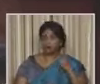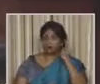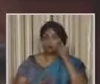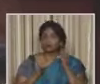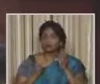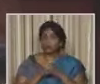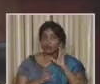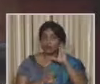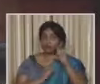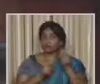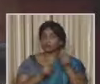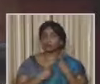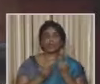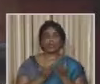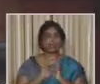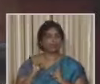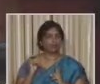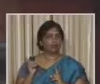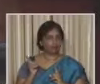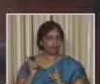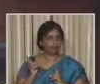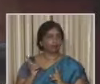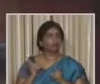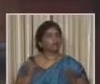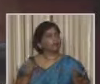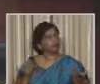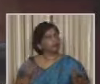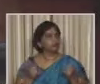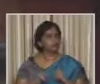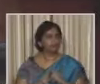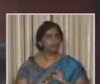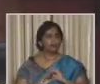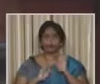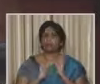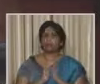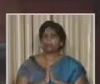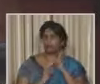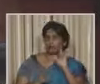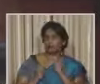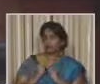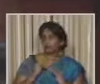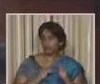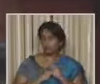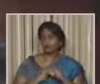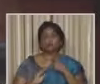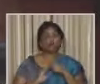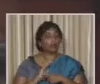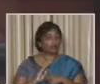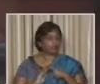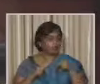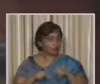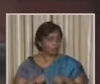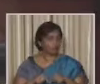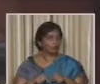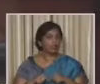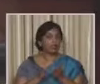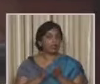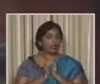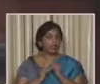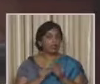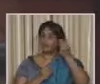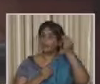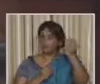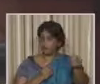இந்தியாவில் இருந்துதான் தகவல் வருகின்றது. அப்படியானால் இலங்கையில் இருந்துதான் இந்தியாவுக்கு தகவல்கள் வழங்கி இந்தியாவில் உளவு